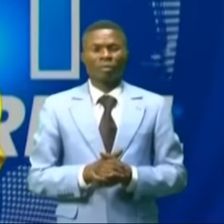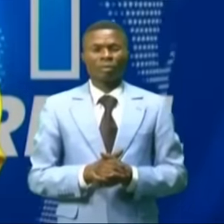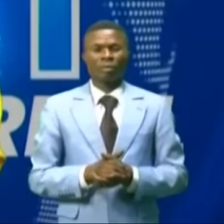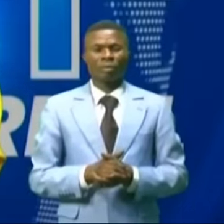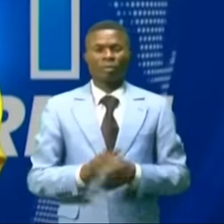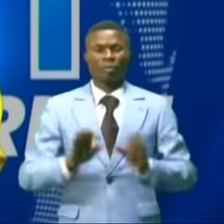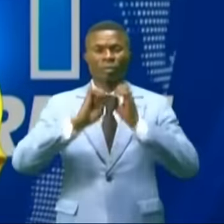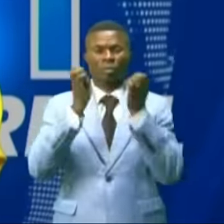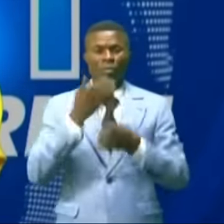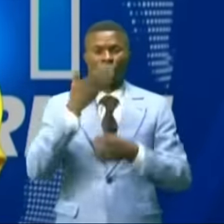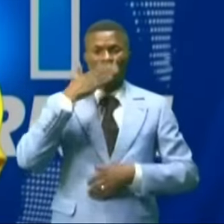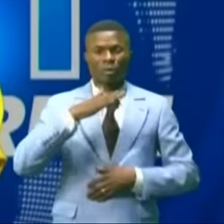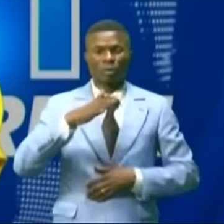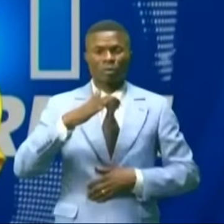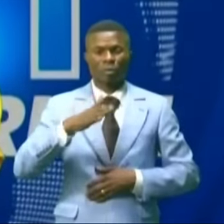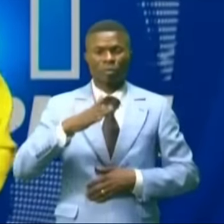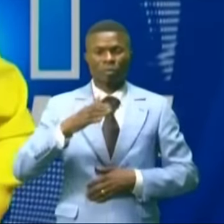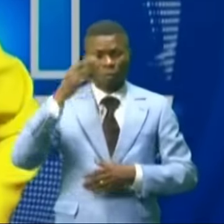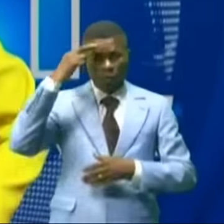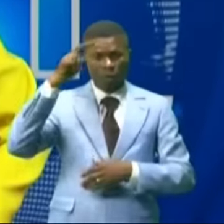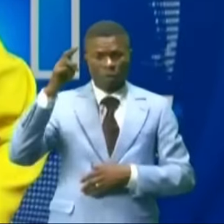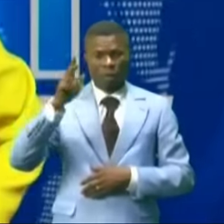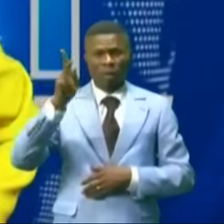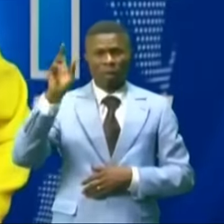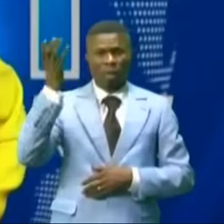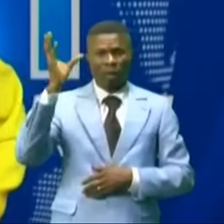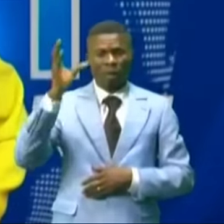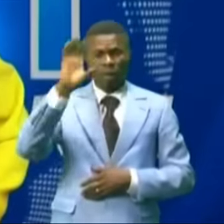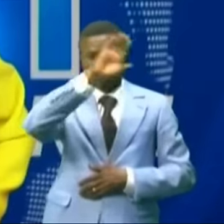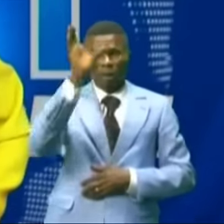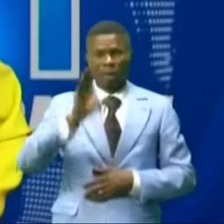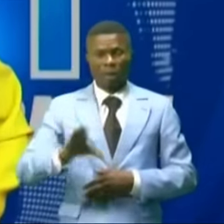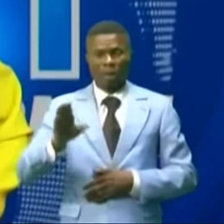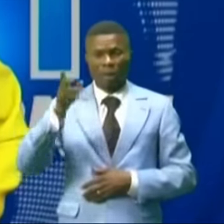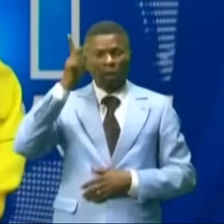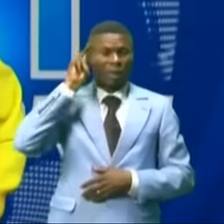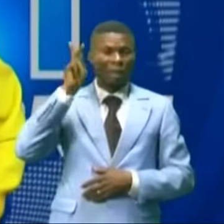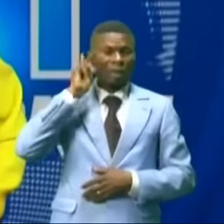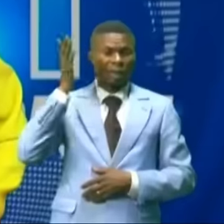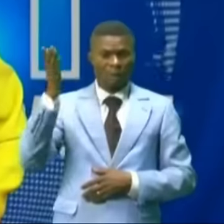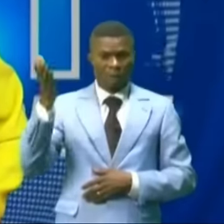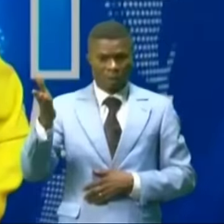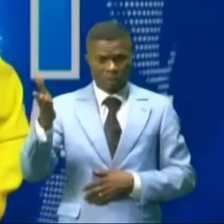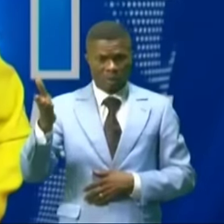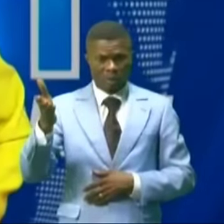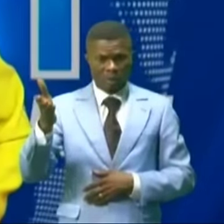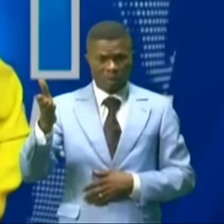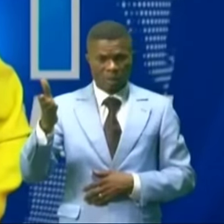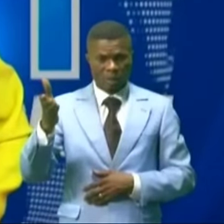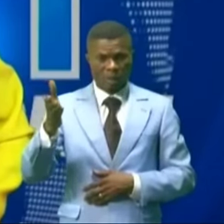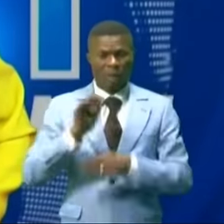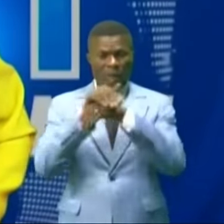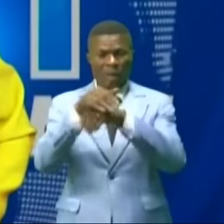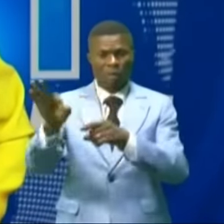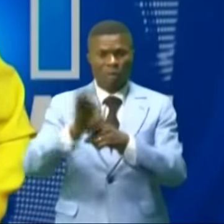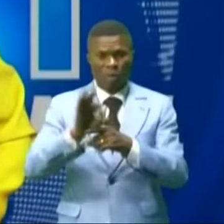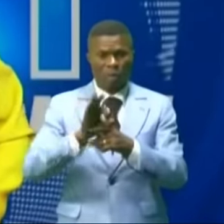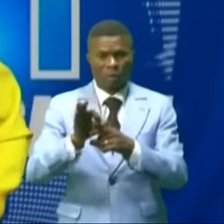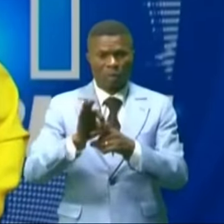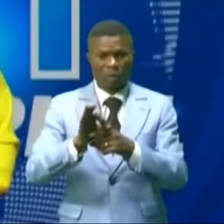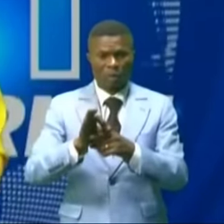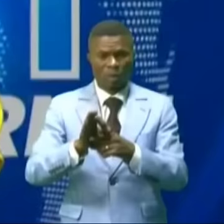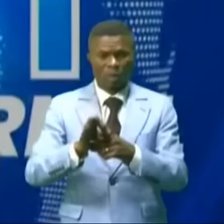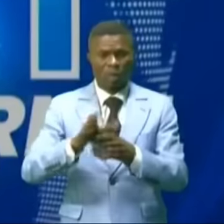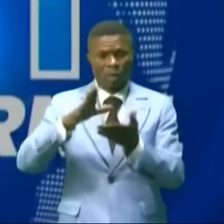L'équipe soignante de la polyclinique Pierre-Ronquet de la commune de Kimbanseke était en formation théorique et